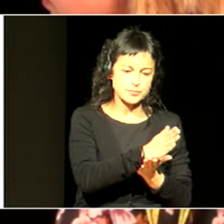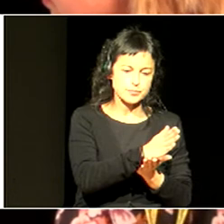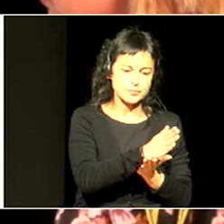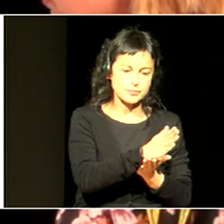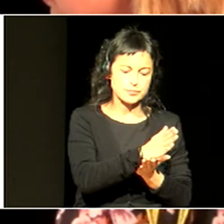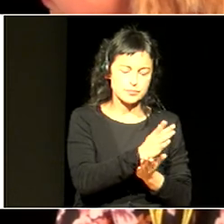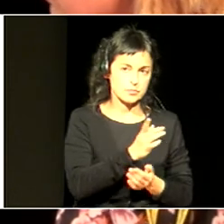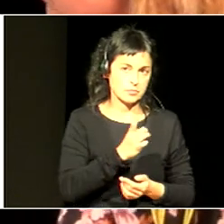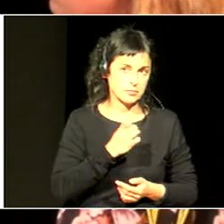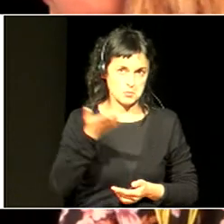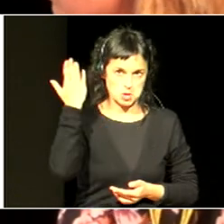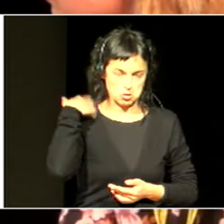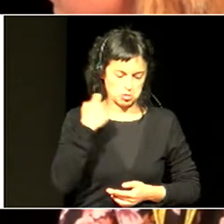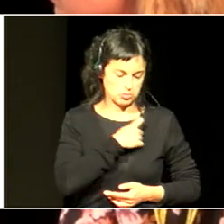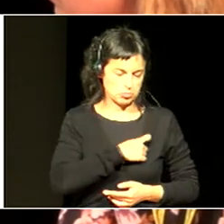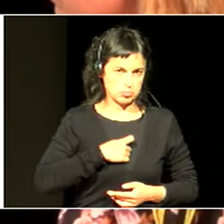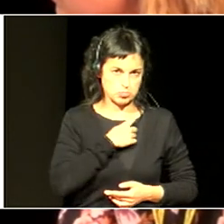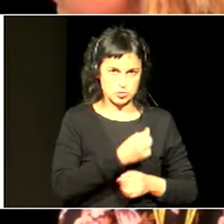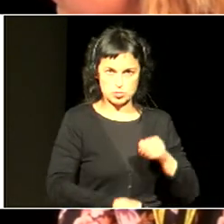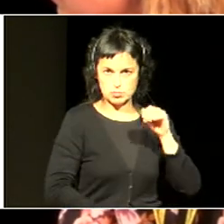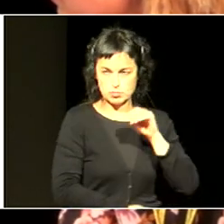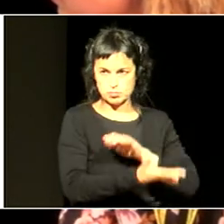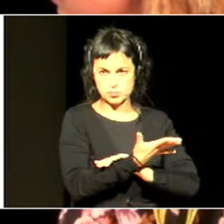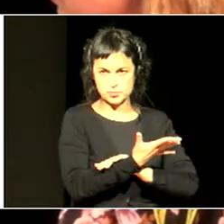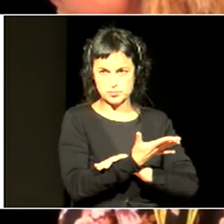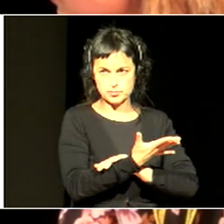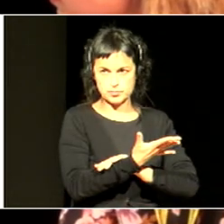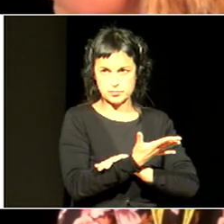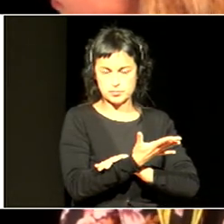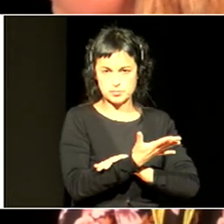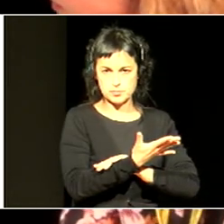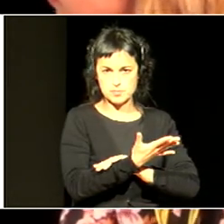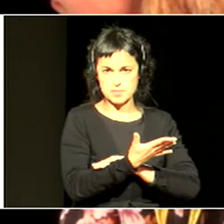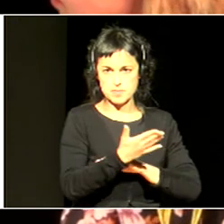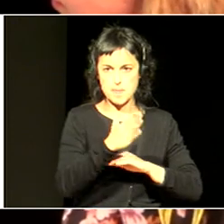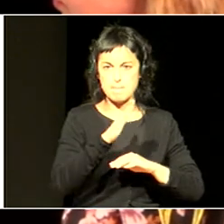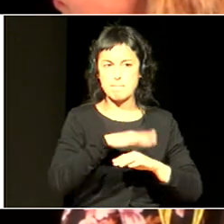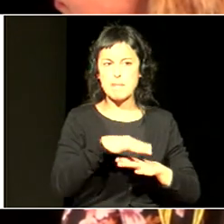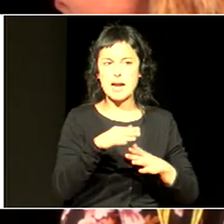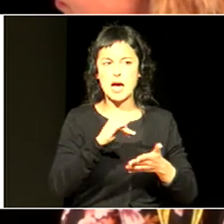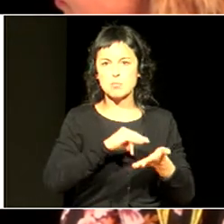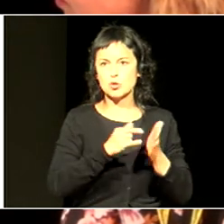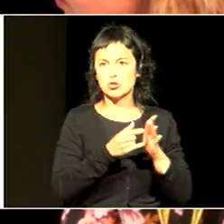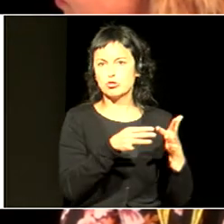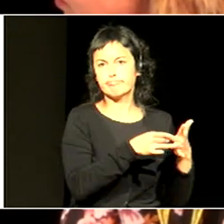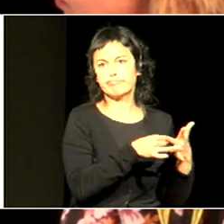batzorde bat sortu genuen, bai? Nolabait, lidertasuna edo eramateko, bai?